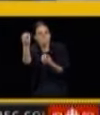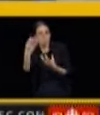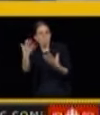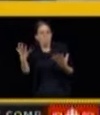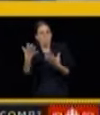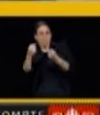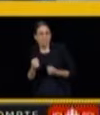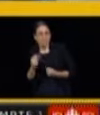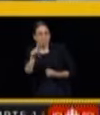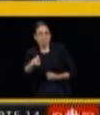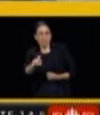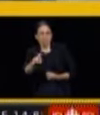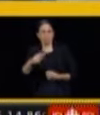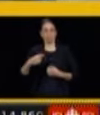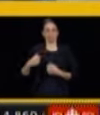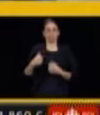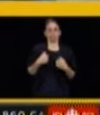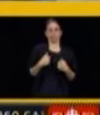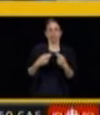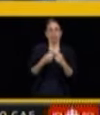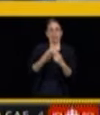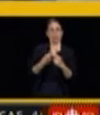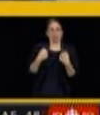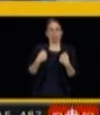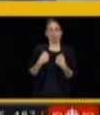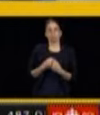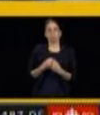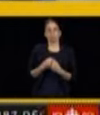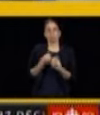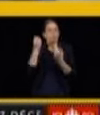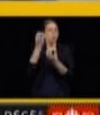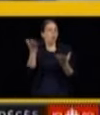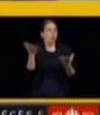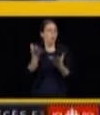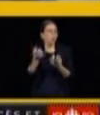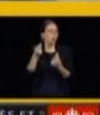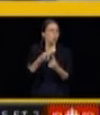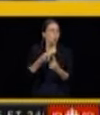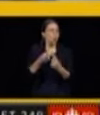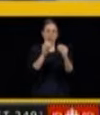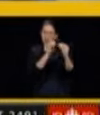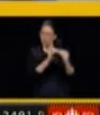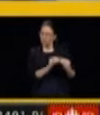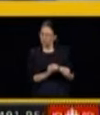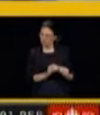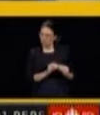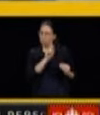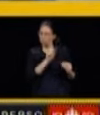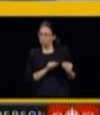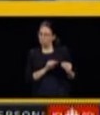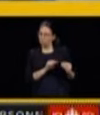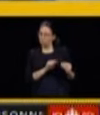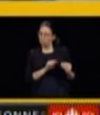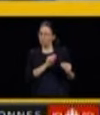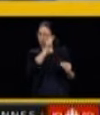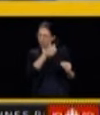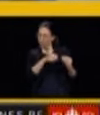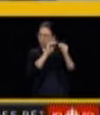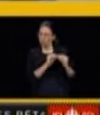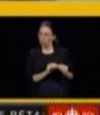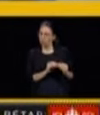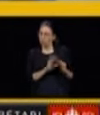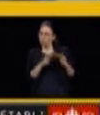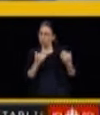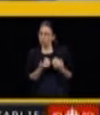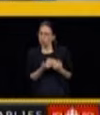je voudrais vous dire que quand je parle de chiffres ici, je sais aussi que derrière chacun de ces chiffres-là, pour tous les cas, c'est